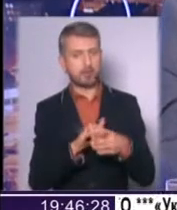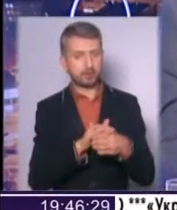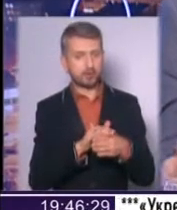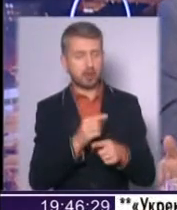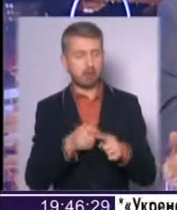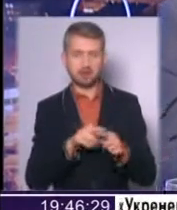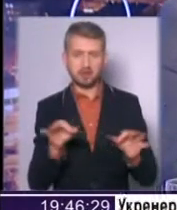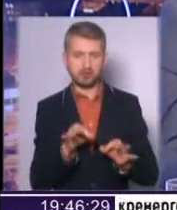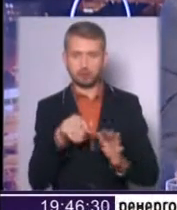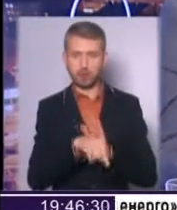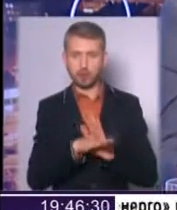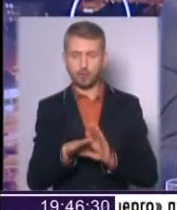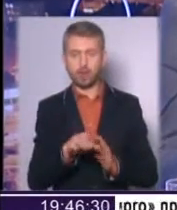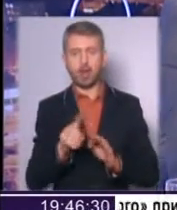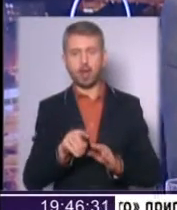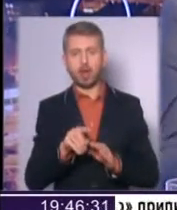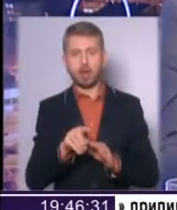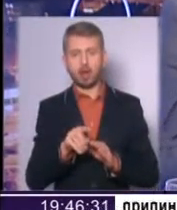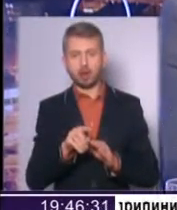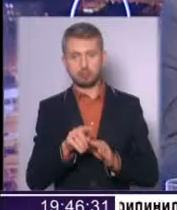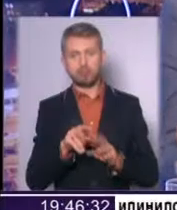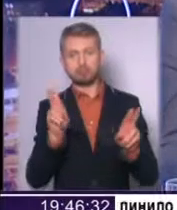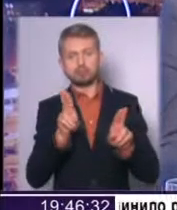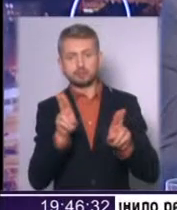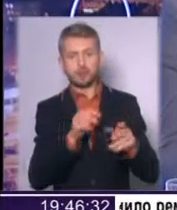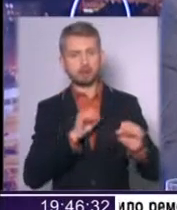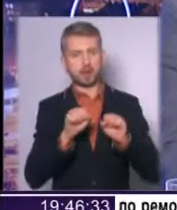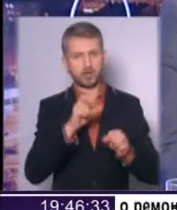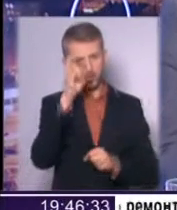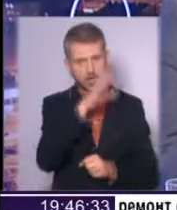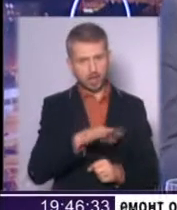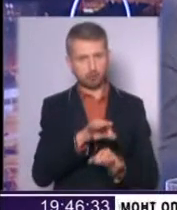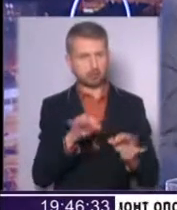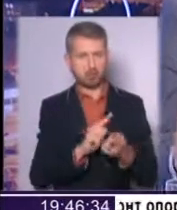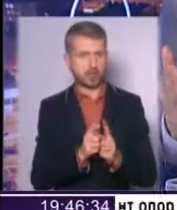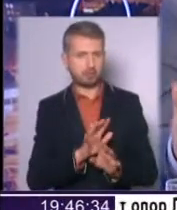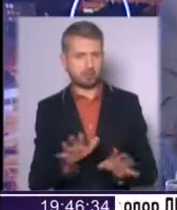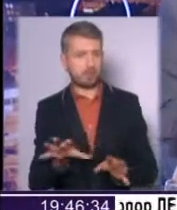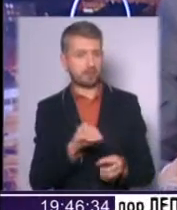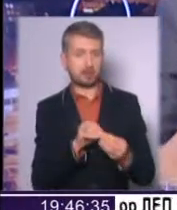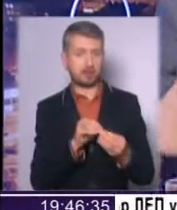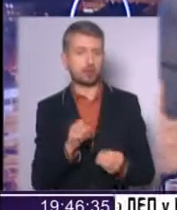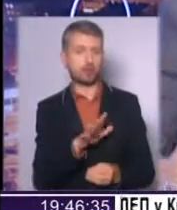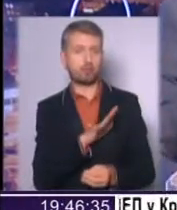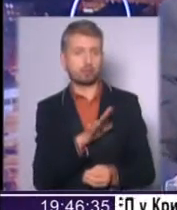чому арештовують Свободу? Ви ж повинні розуміти, що ця влада, вона є олігархічна. Їм